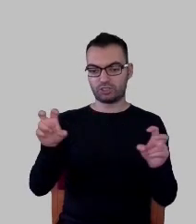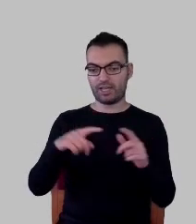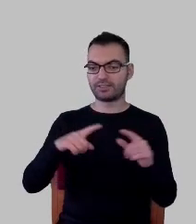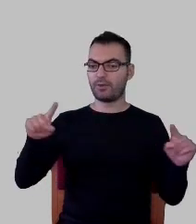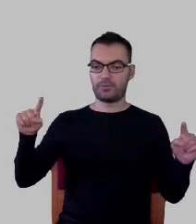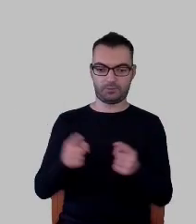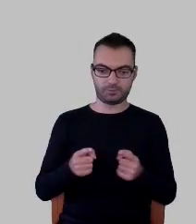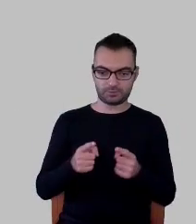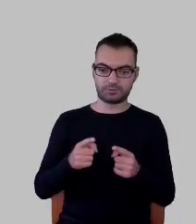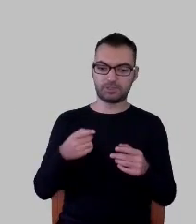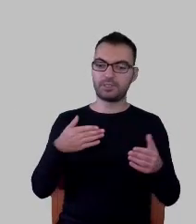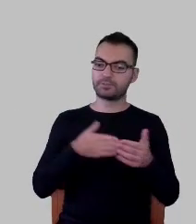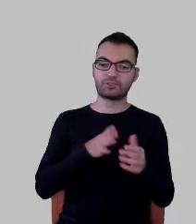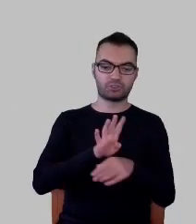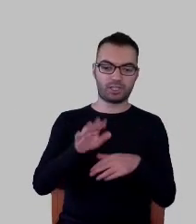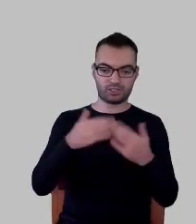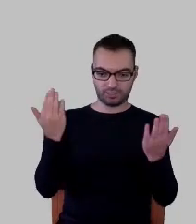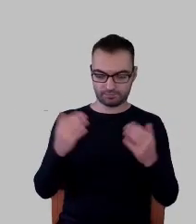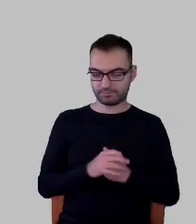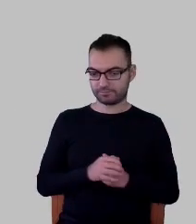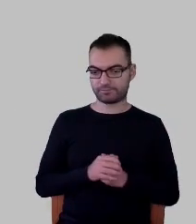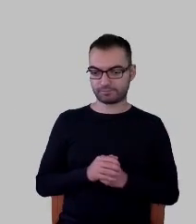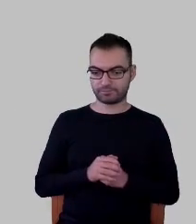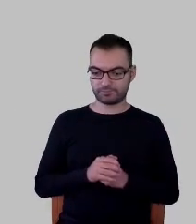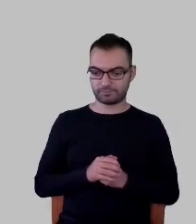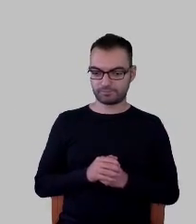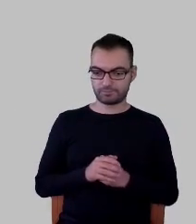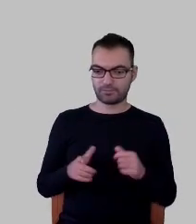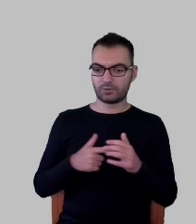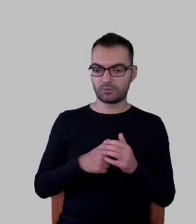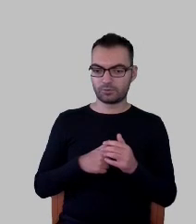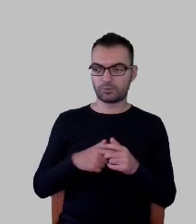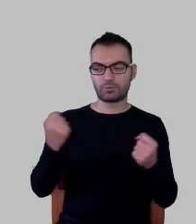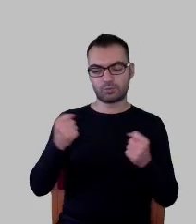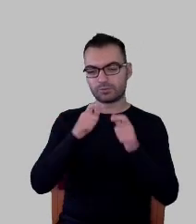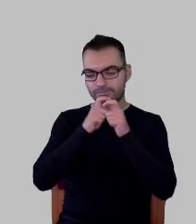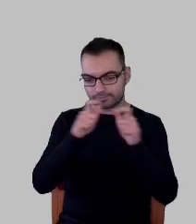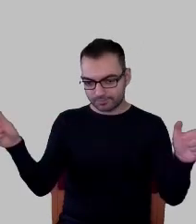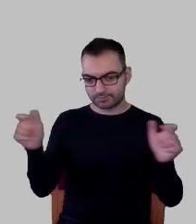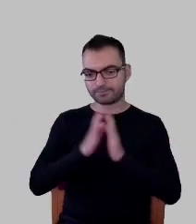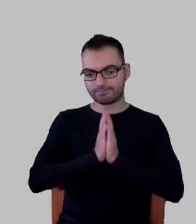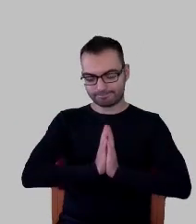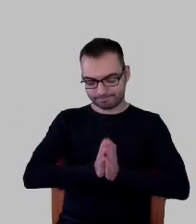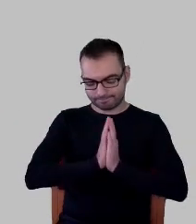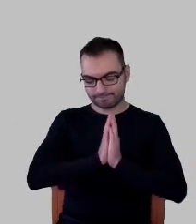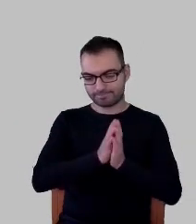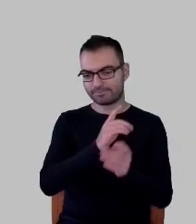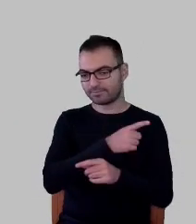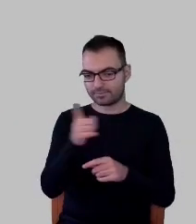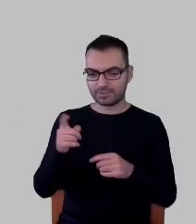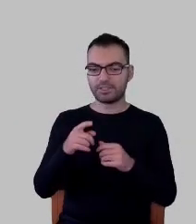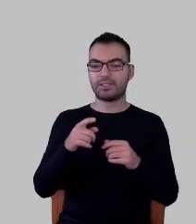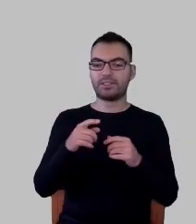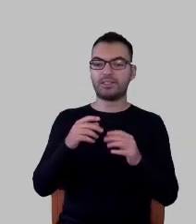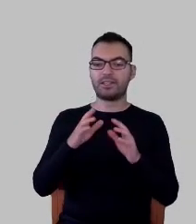znacznie skrócony, bo do 14 dni, aczkolwiek tu jest wielki apel i prośba do poradni psychologiczno-pedagogicznych,